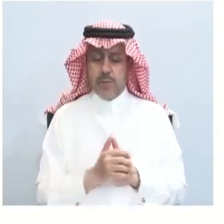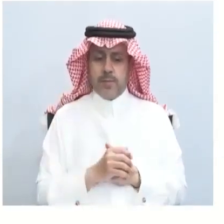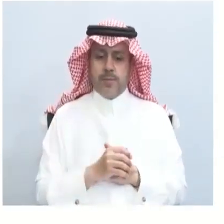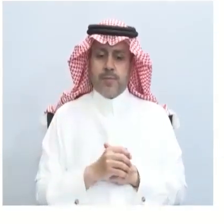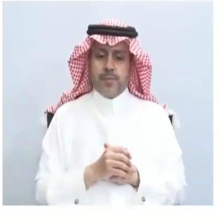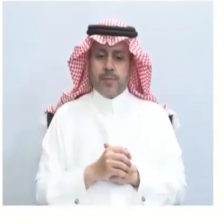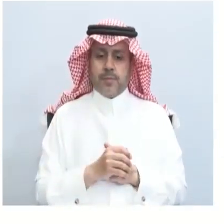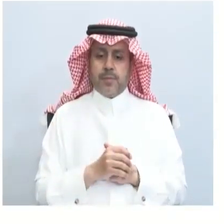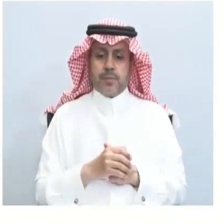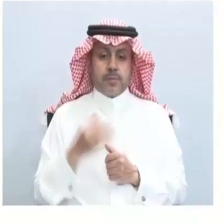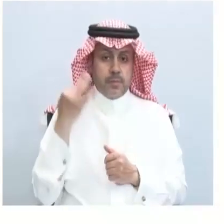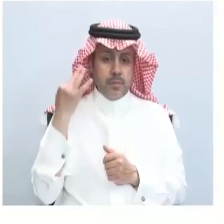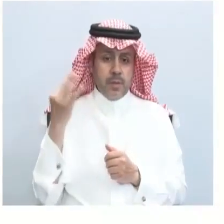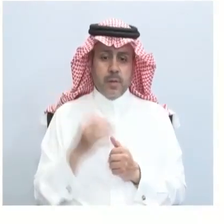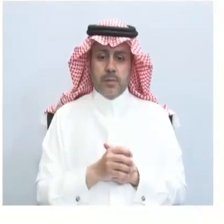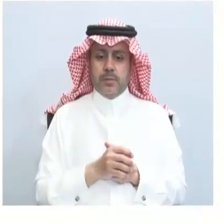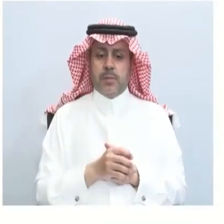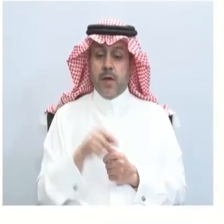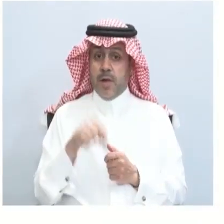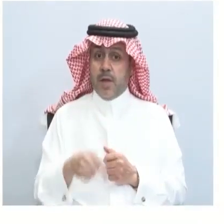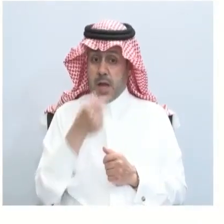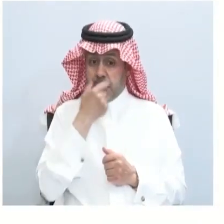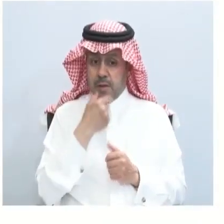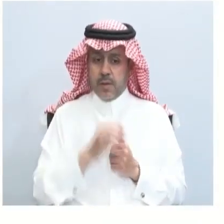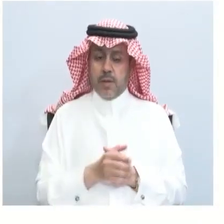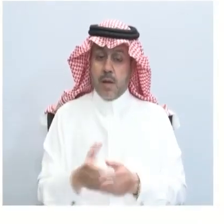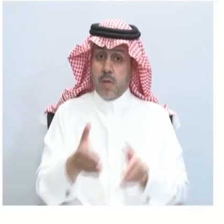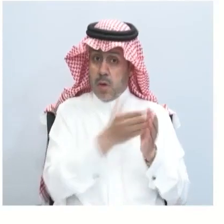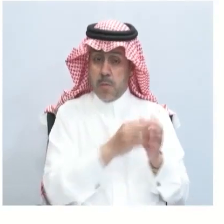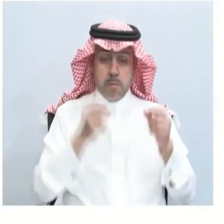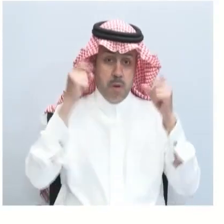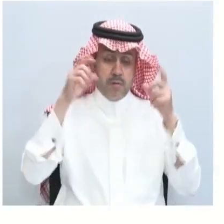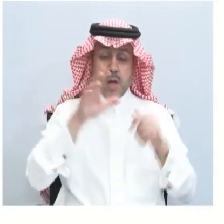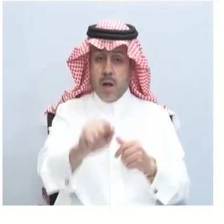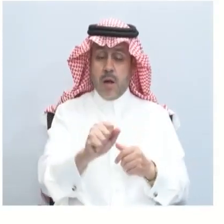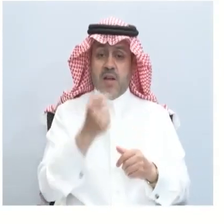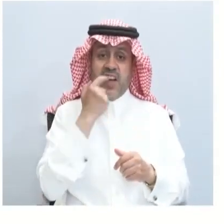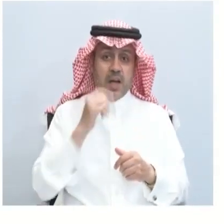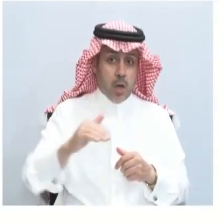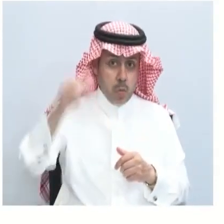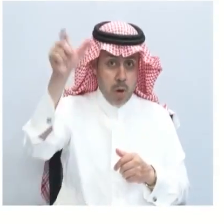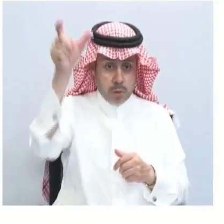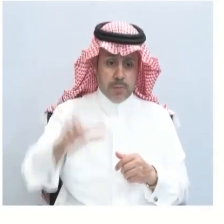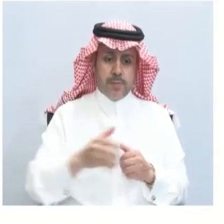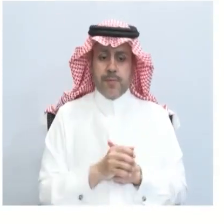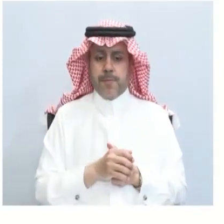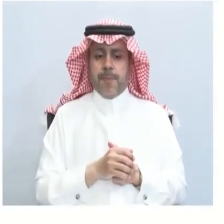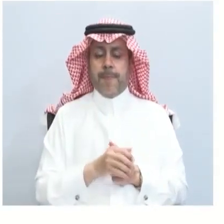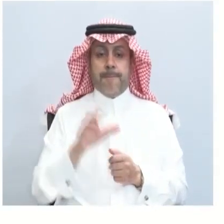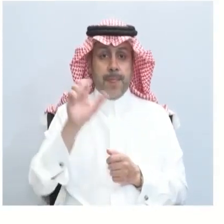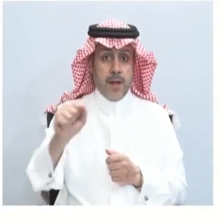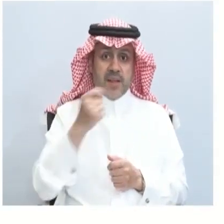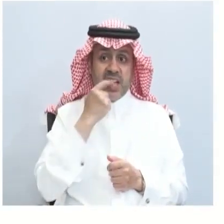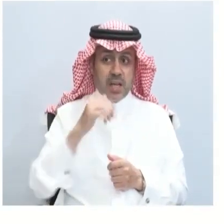الطفل ثالثا في هذا الحديث حث على معرفه حق الكبار لاحظوا معي كلمه حق